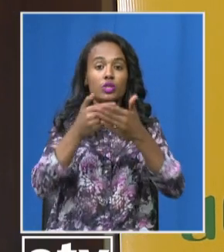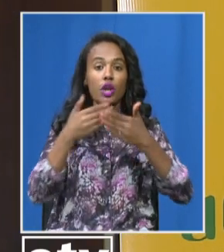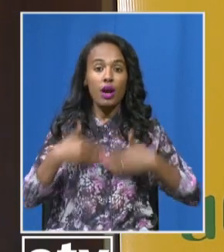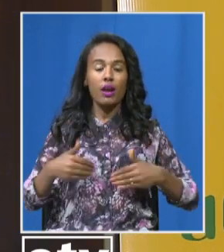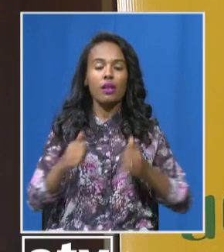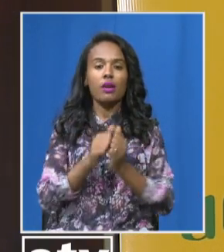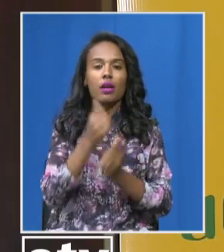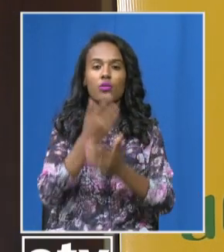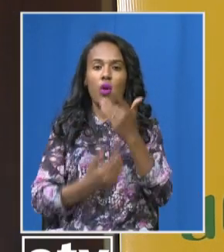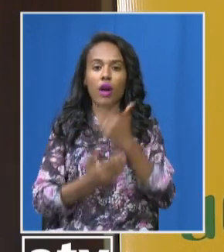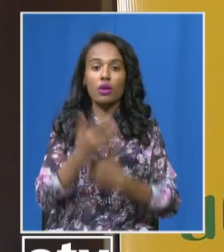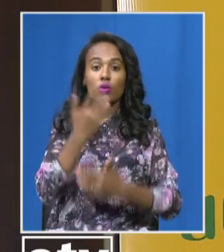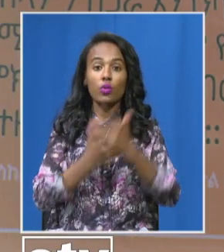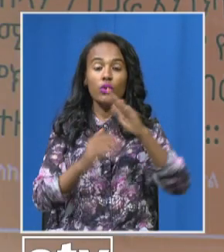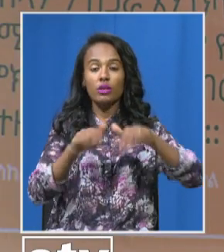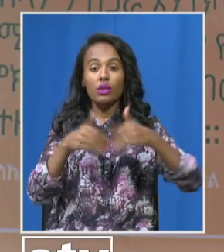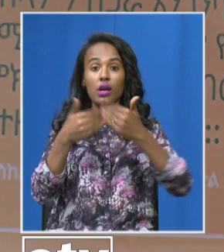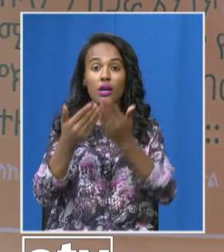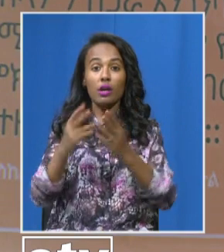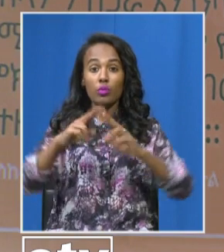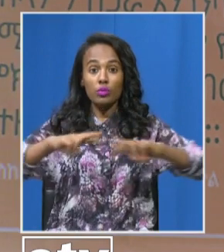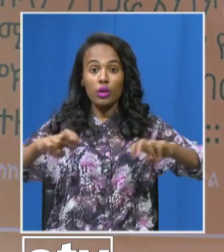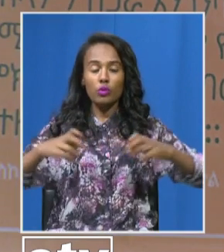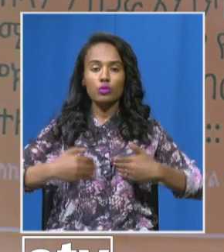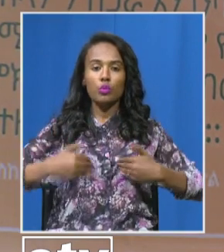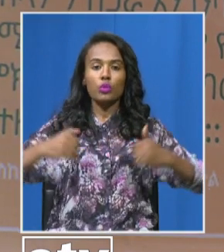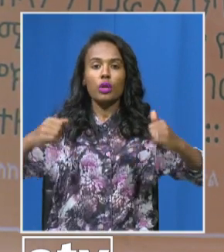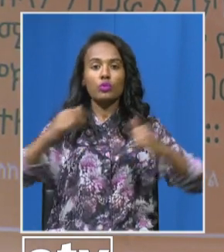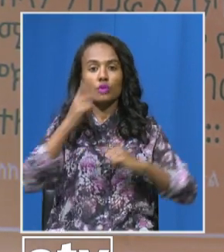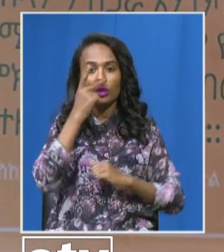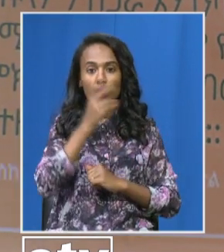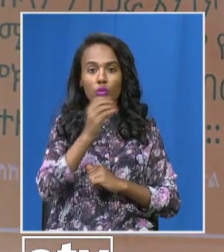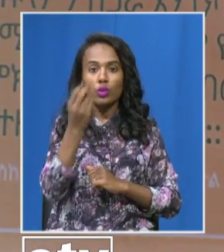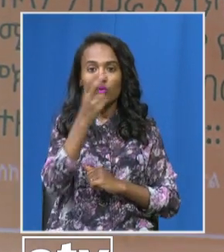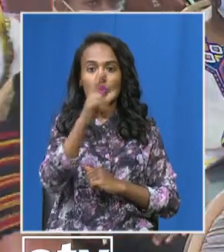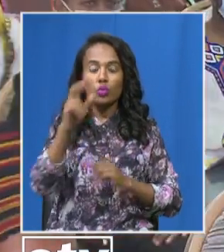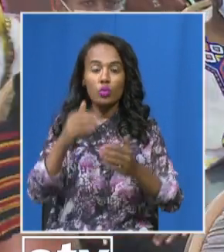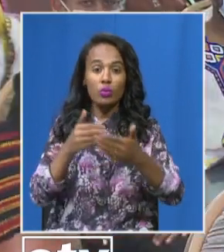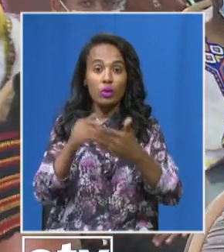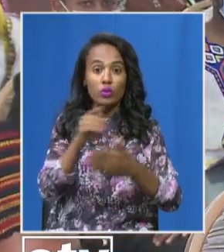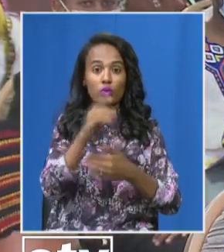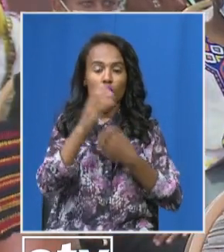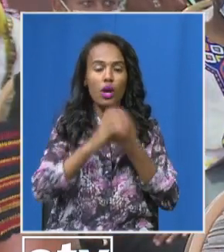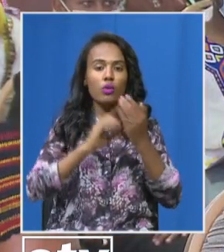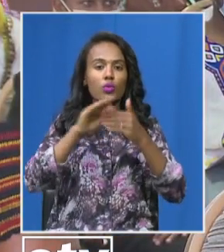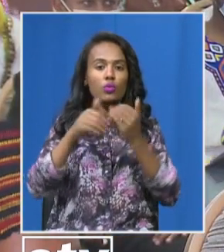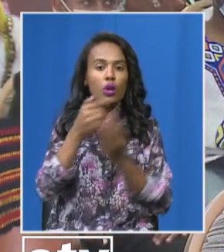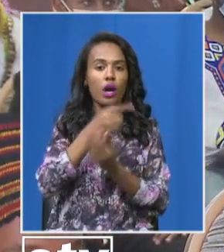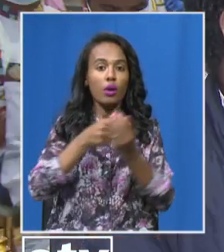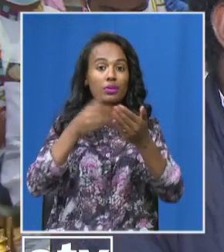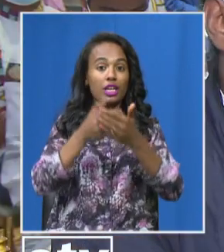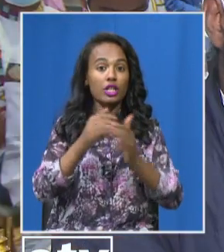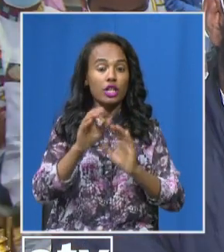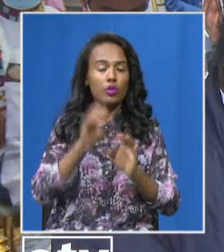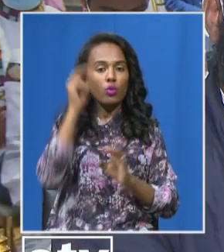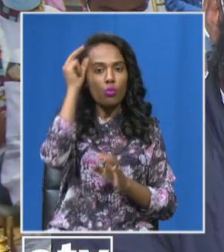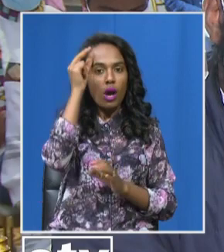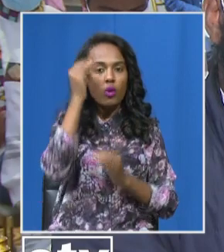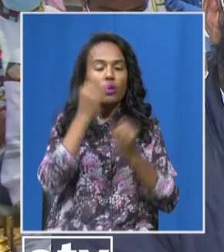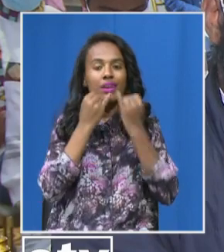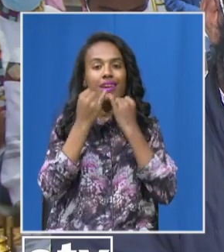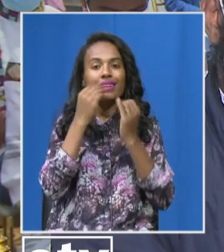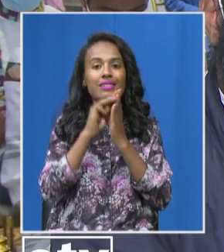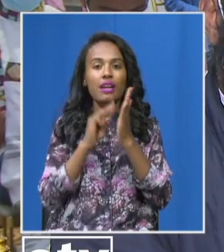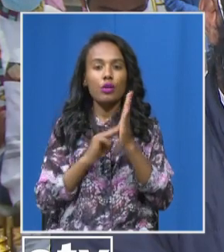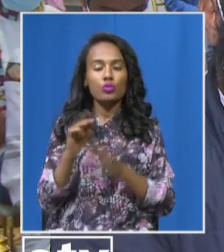አካላት ጋር ተወያየ። ለውይይት የቀረቡ ጥናቶች በወጣቶች የተጠኑና 300 የሚጠጉ ሲሆን የሀገሪቱን ሁሉን አካባቢዎች ተደራሽ ያደረጉ ባህላዊ የእርቅ